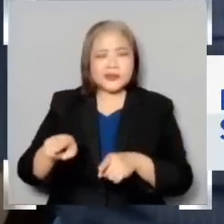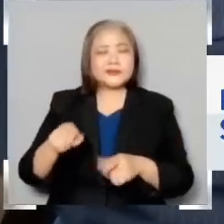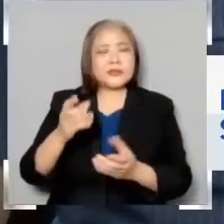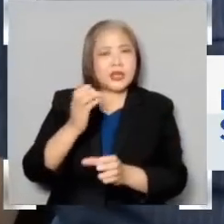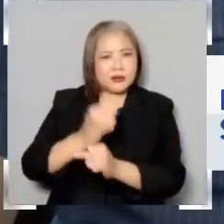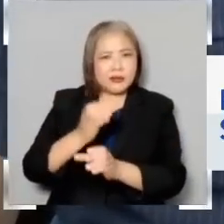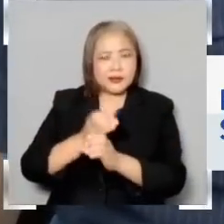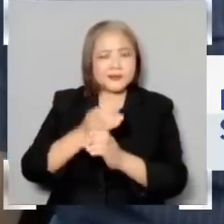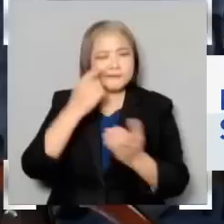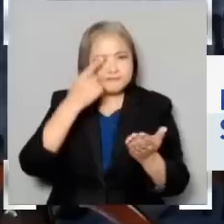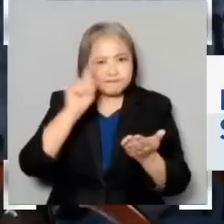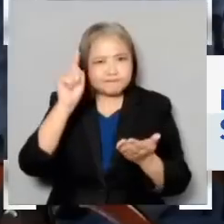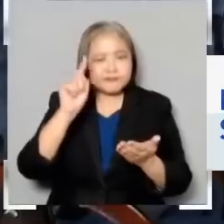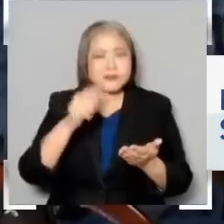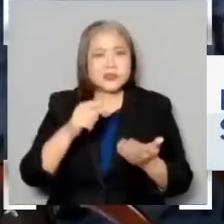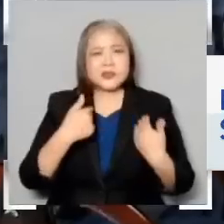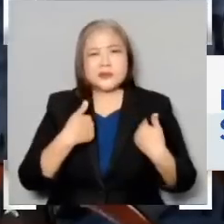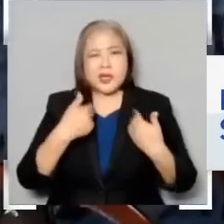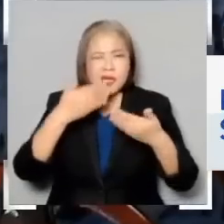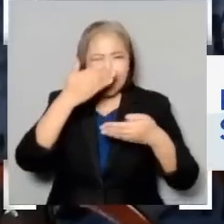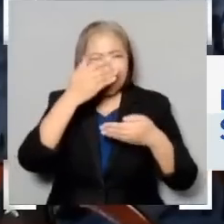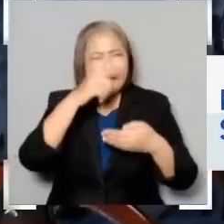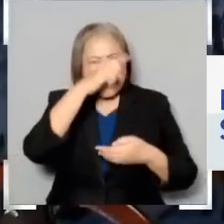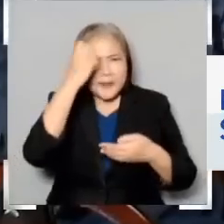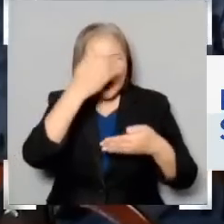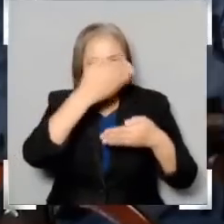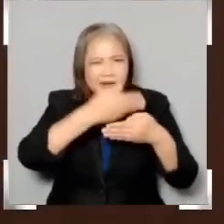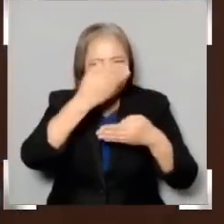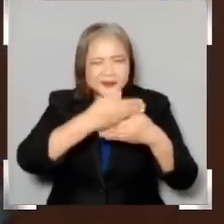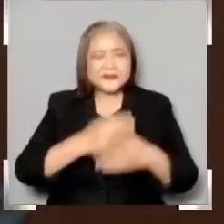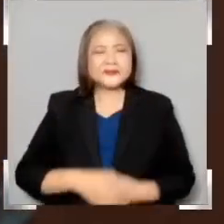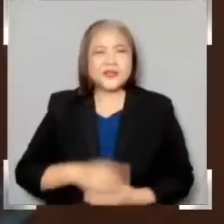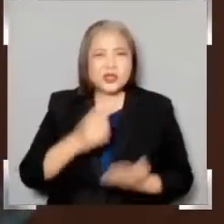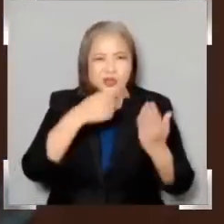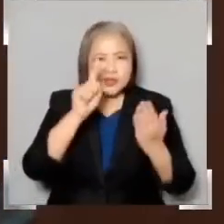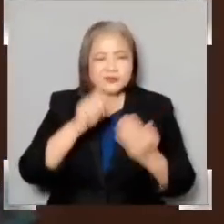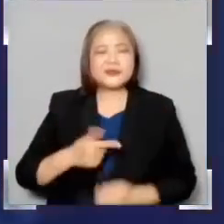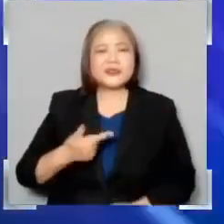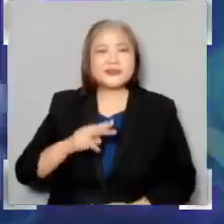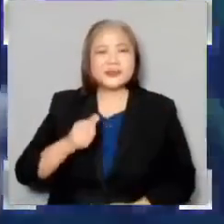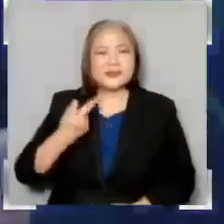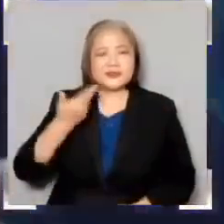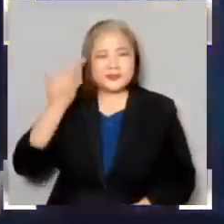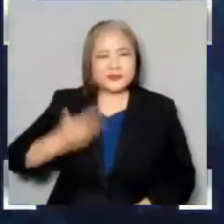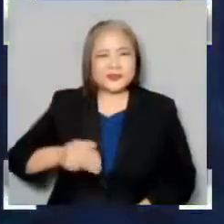heavily tinted na sasakyan. Para sa GMA Integrated News, ako si Emil Sumangil ang inyong saksi.